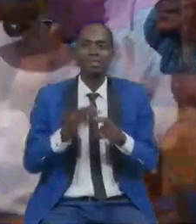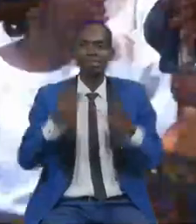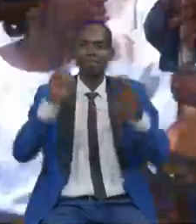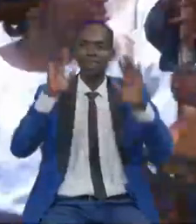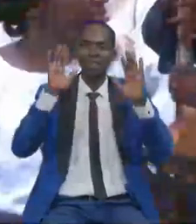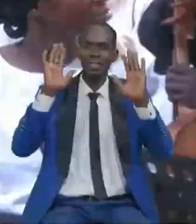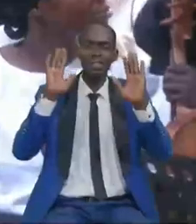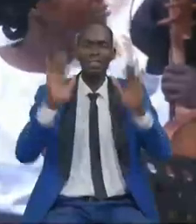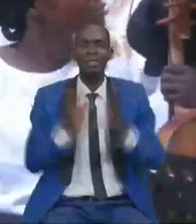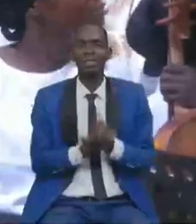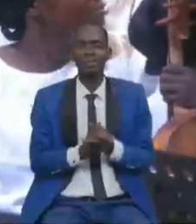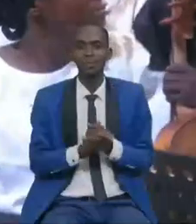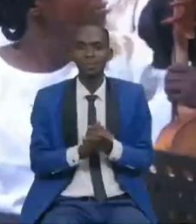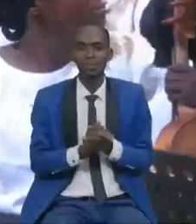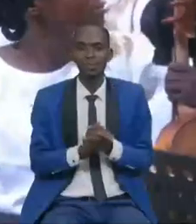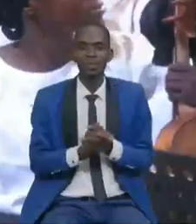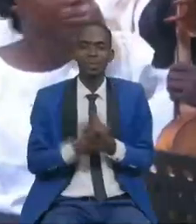Son nom est Excellence.